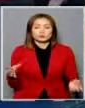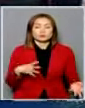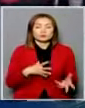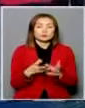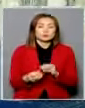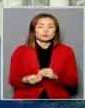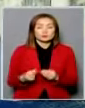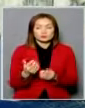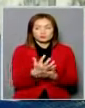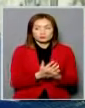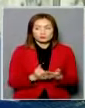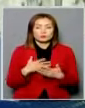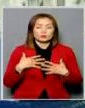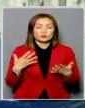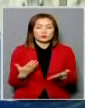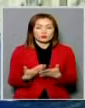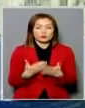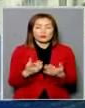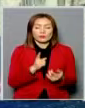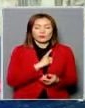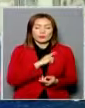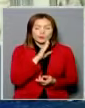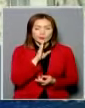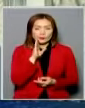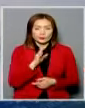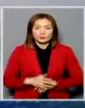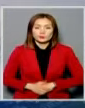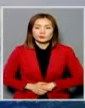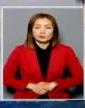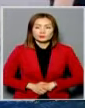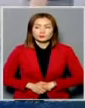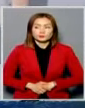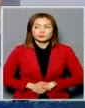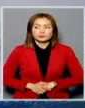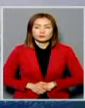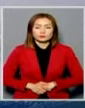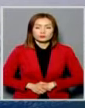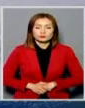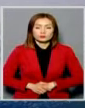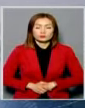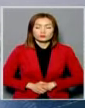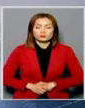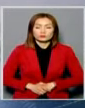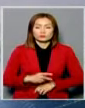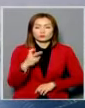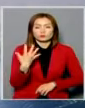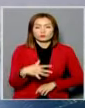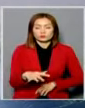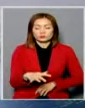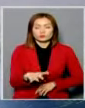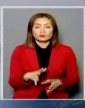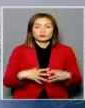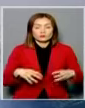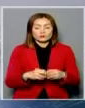Жалпы қорға жүгінетіндердің басым бөлігі жалғыз бастаналар екен. Атырау Рауан қоғамдық қоры 250 отбасыға береке жобасы